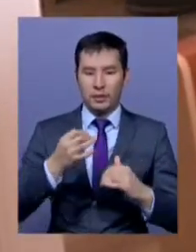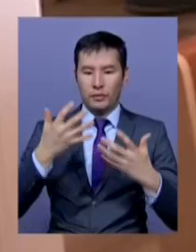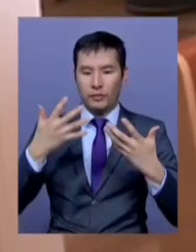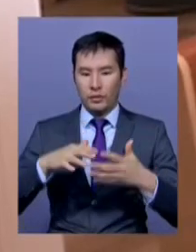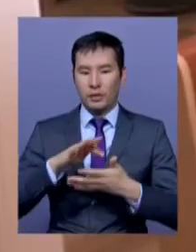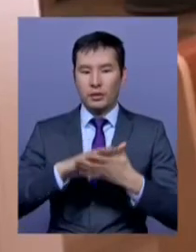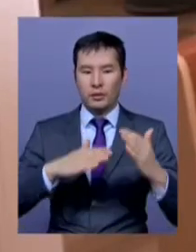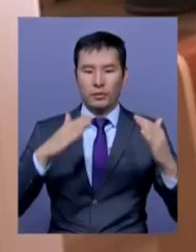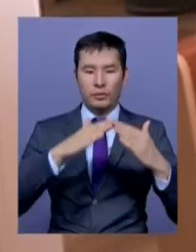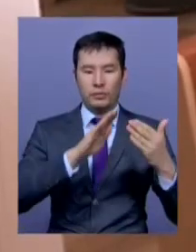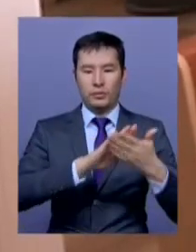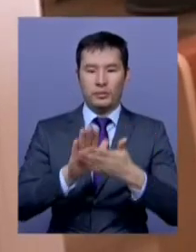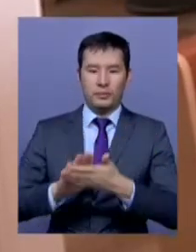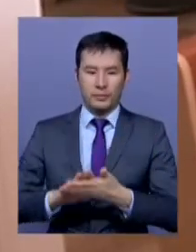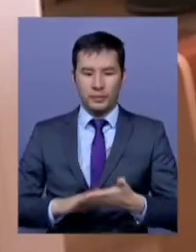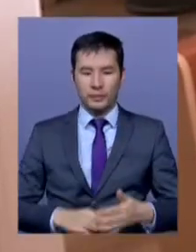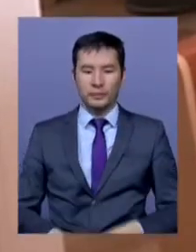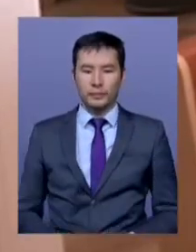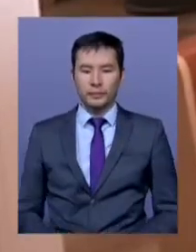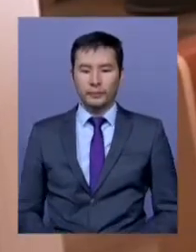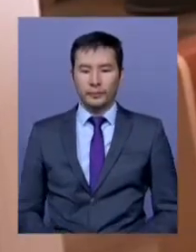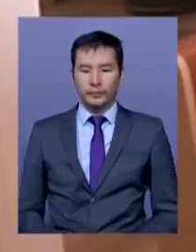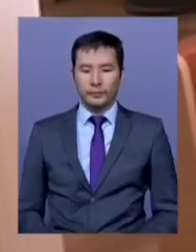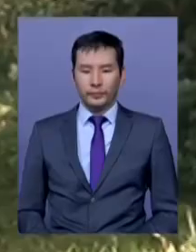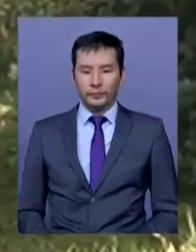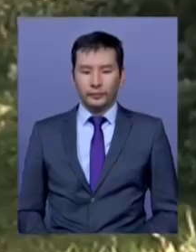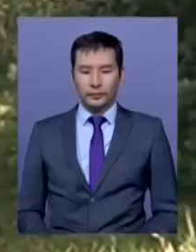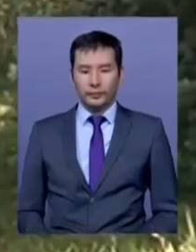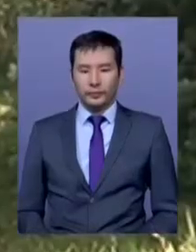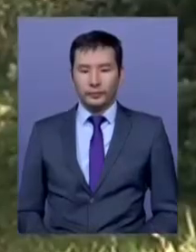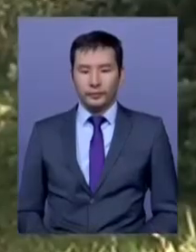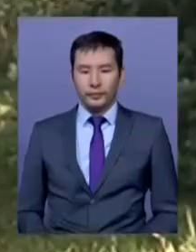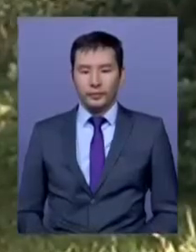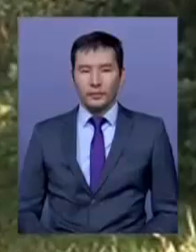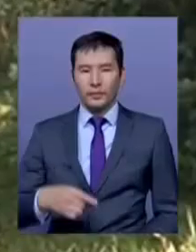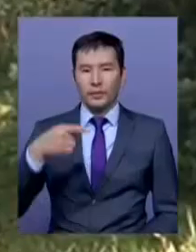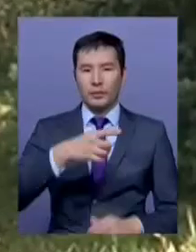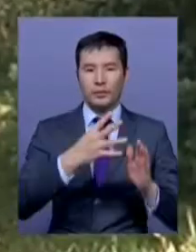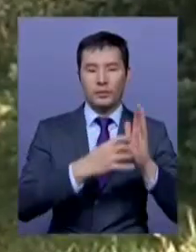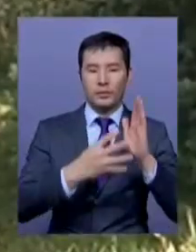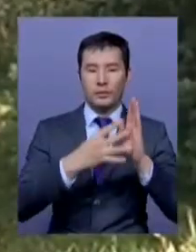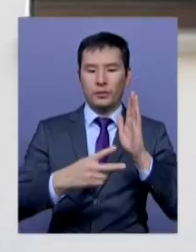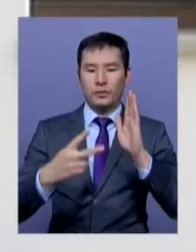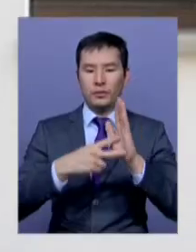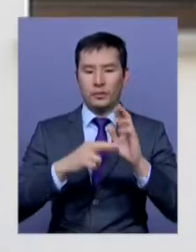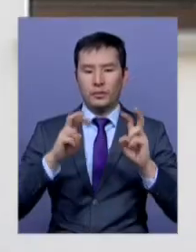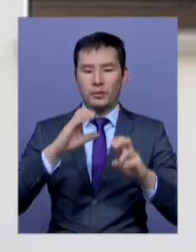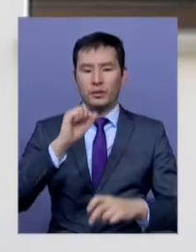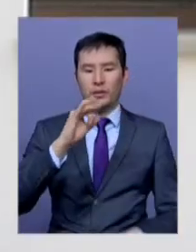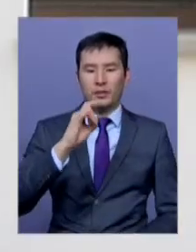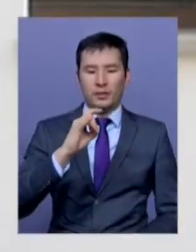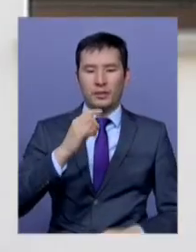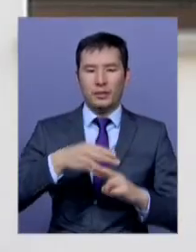ата-аналары балаларын тәртіпке үйретіп, жанұялық жылулық сезіндіруде. Елімізде 1997 жылы Сара Алпыс қызының